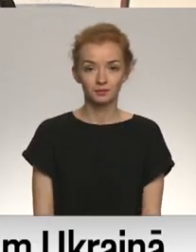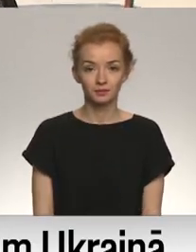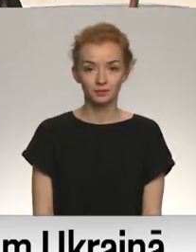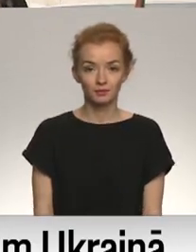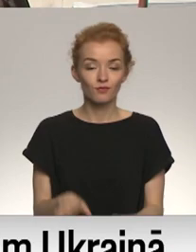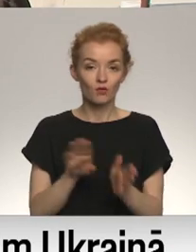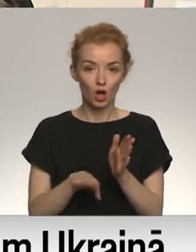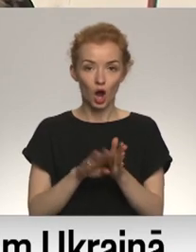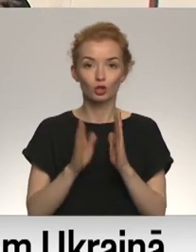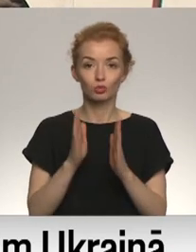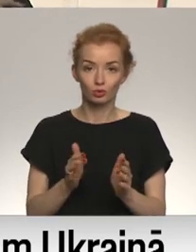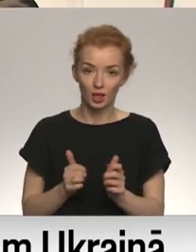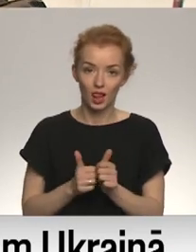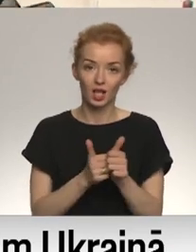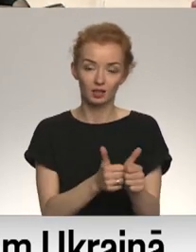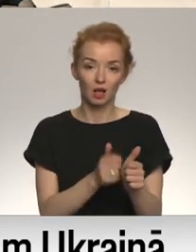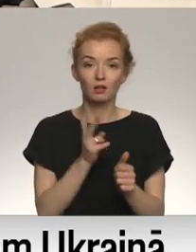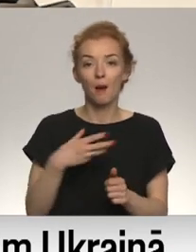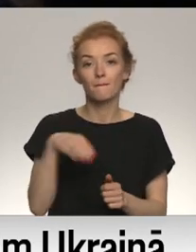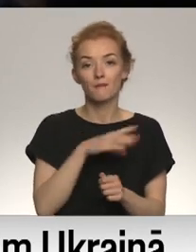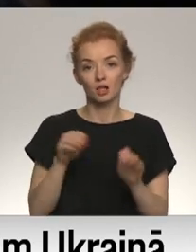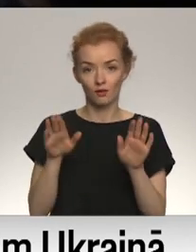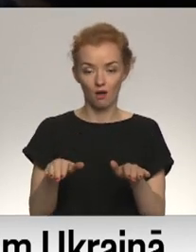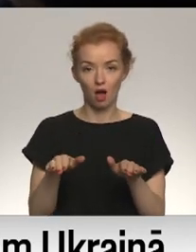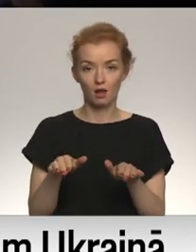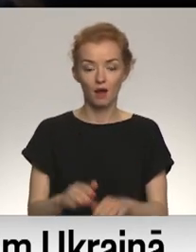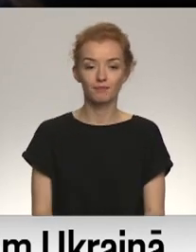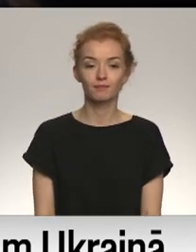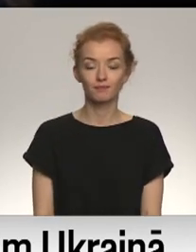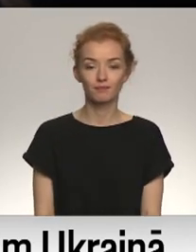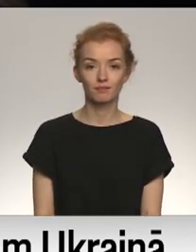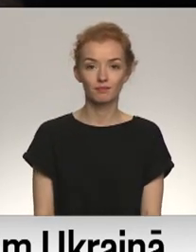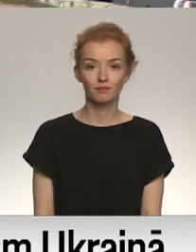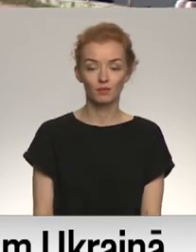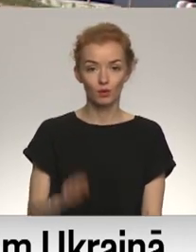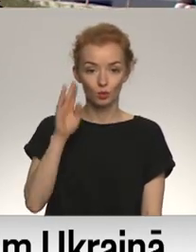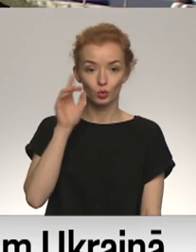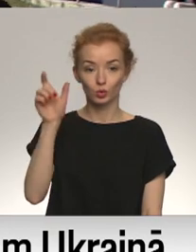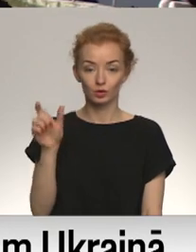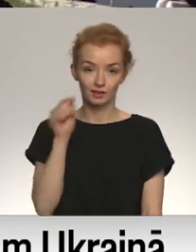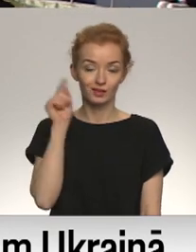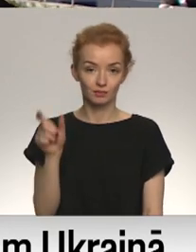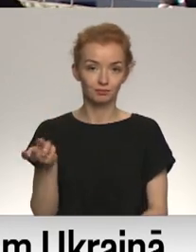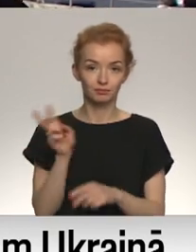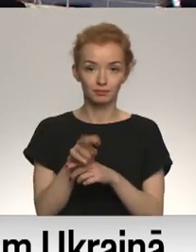vienkārši būt līdzās tā, kā mēs varam. Aleksis Rīgā ieradies no Helsinkiem.